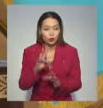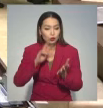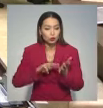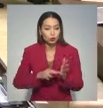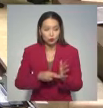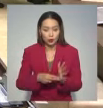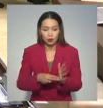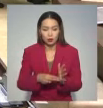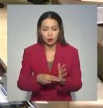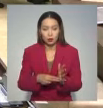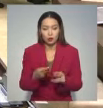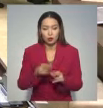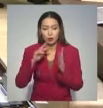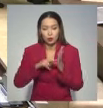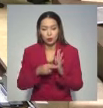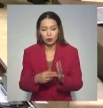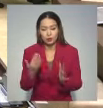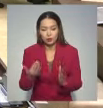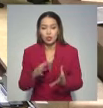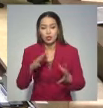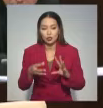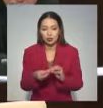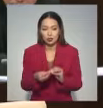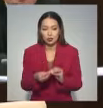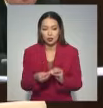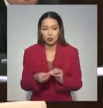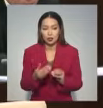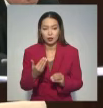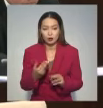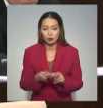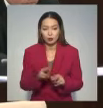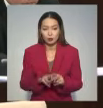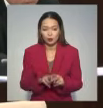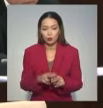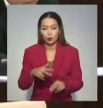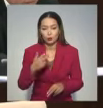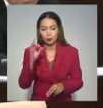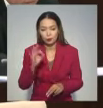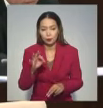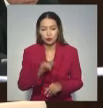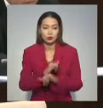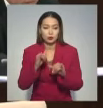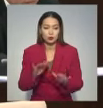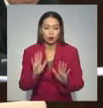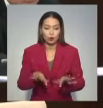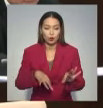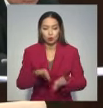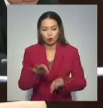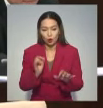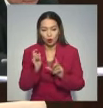жоспарлануда. Жоспарланған шаралардың нәтижесінде транзит көлемі 30%-ке артады.